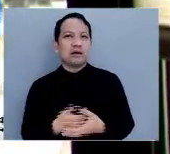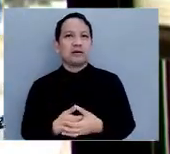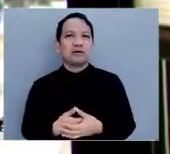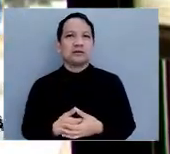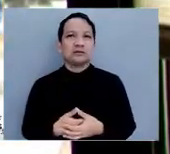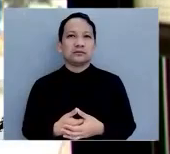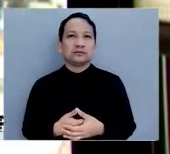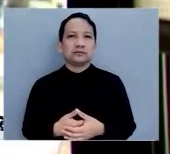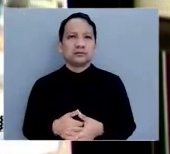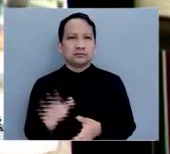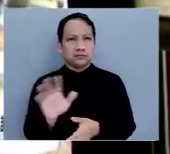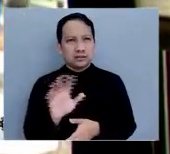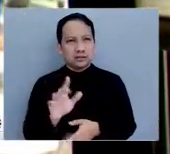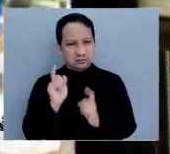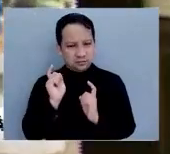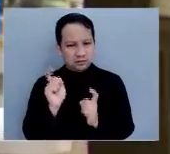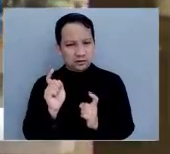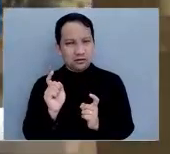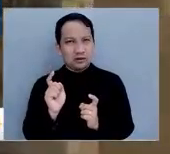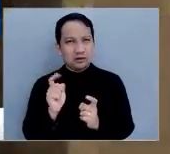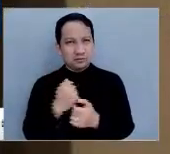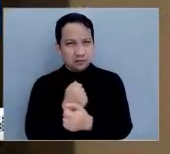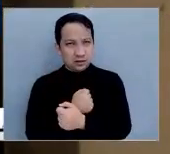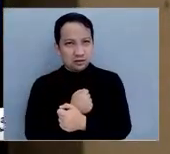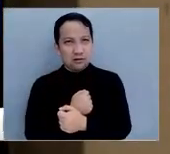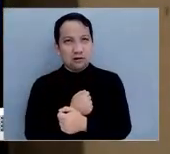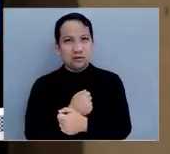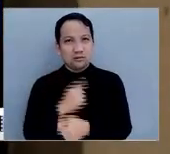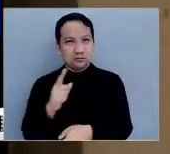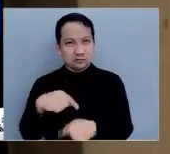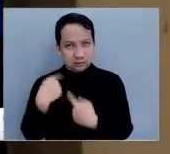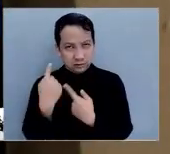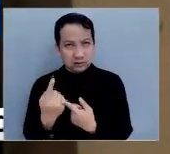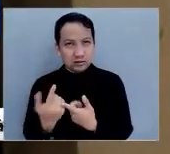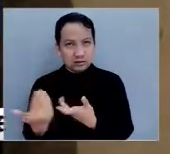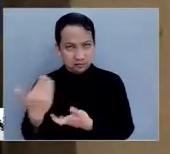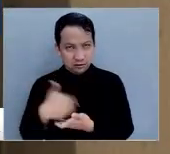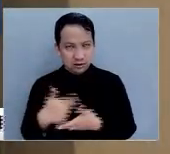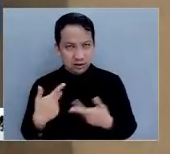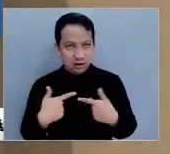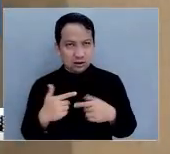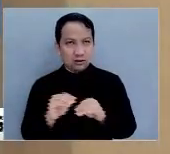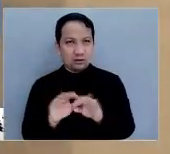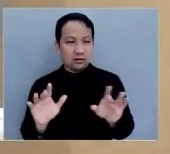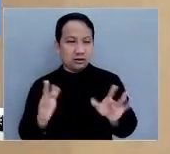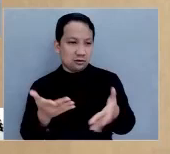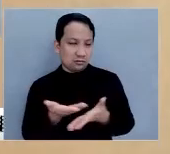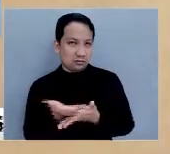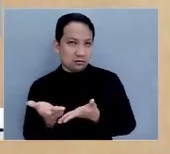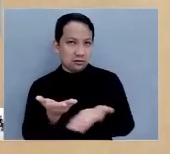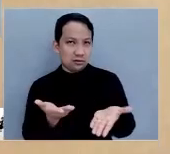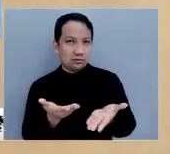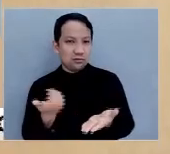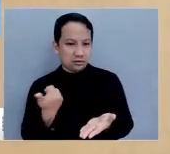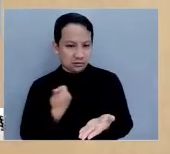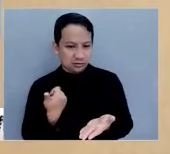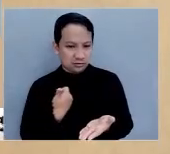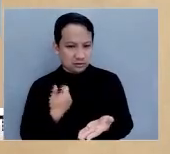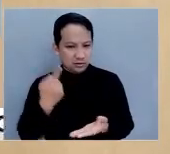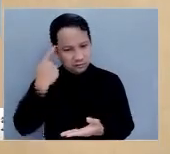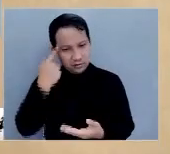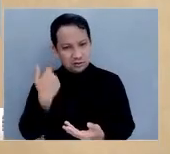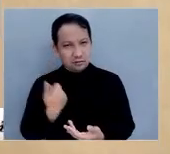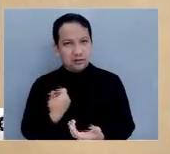Hindi naman daw dapat minamadali ang pag-ibig. Darating ito kung darating. Pero habang wala pa, sarili muna natin